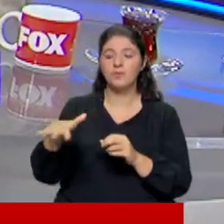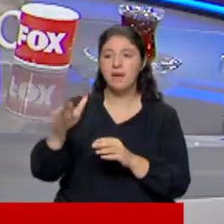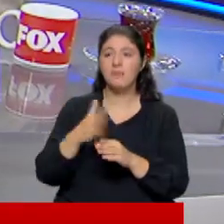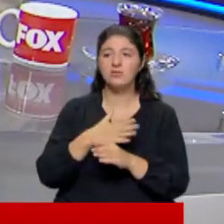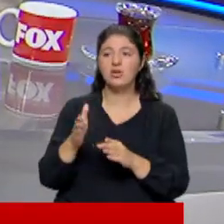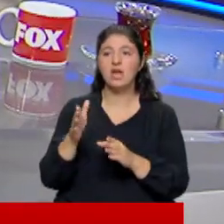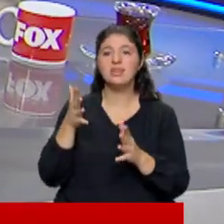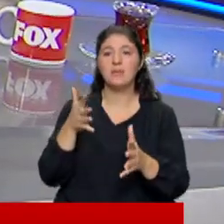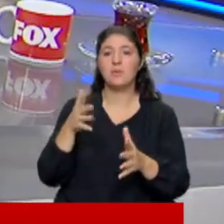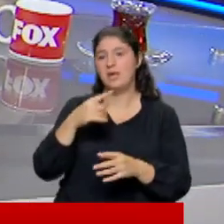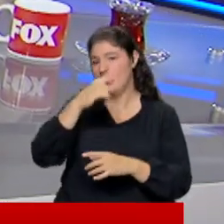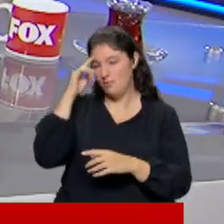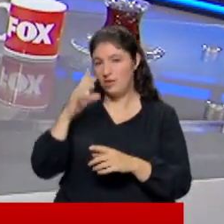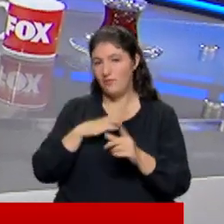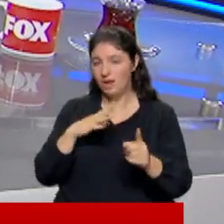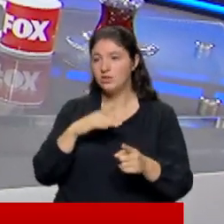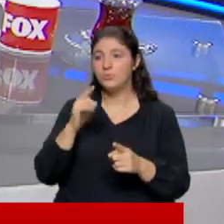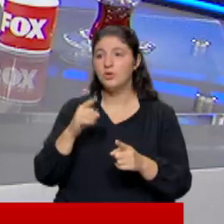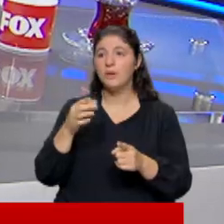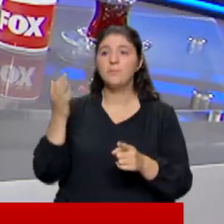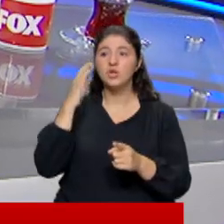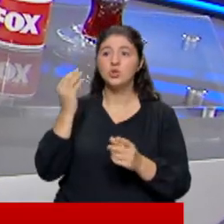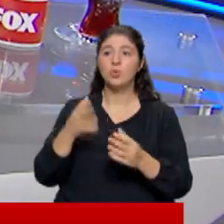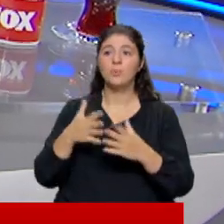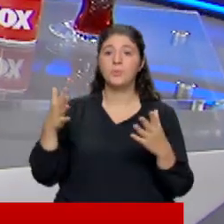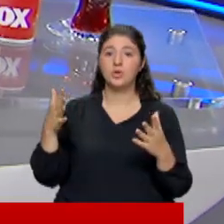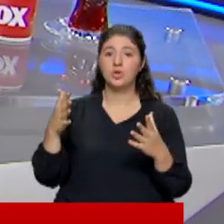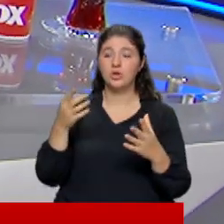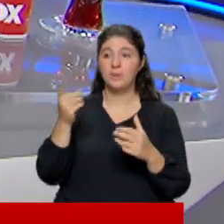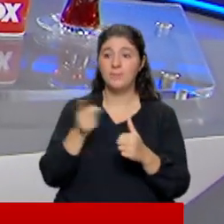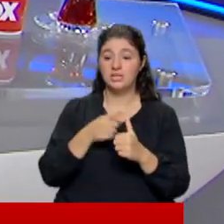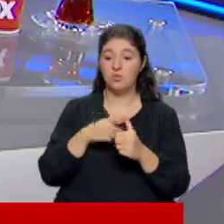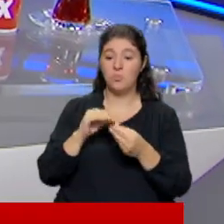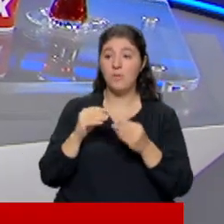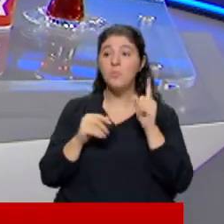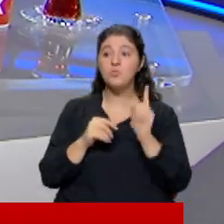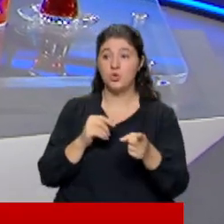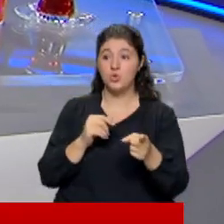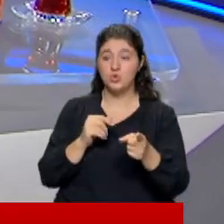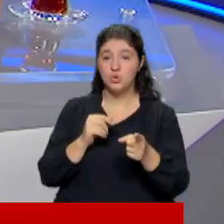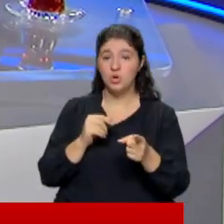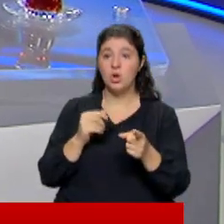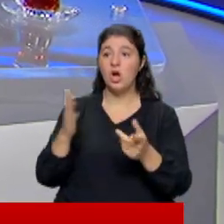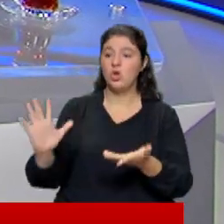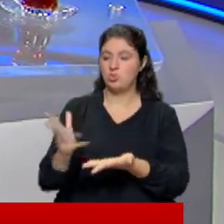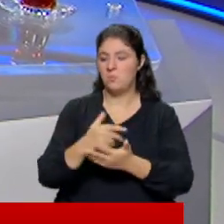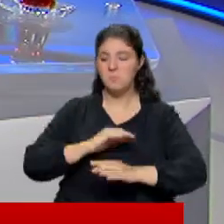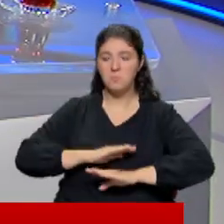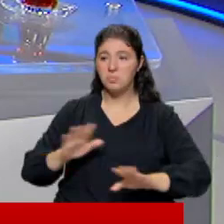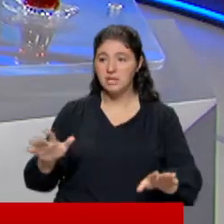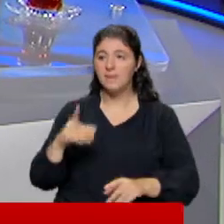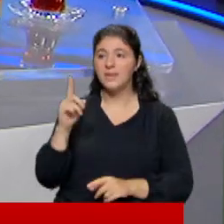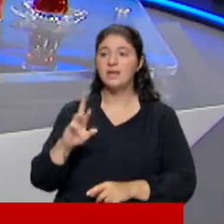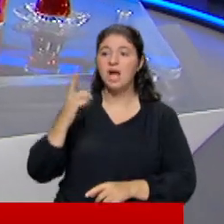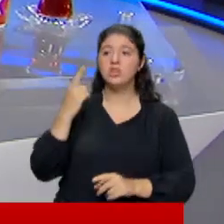mahsullerinin depolama imkanı vardı. Bu başta çok büyük bir, yani birinci sıkıntı buradan başlıyor. Hasat yapıldıktan sonra